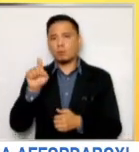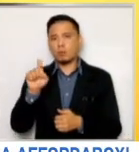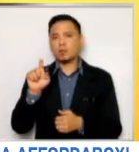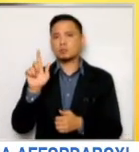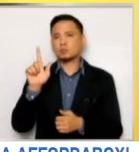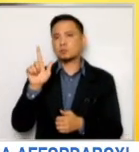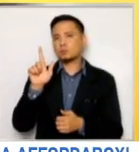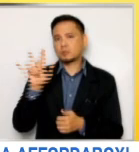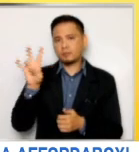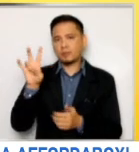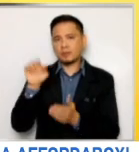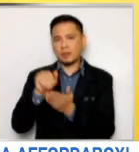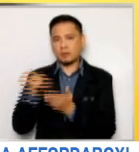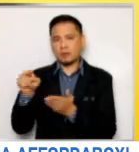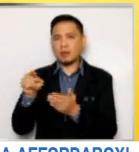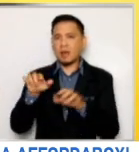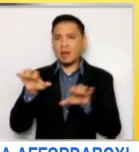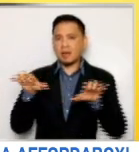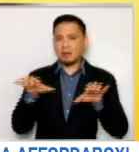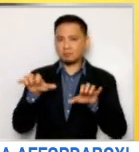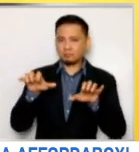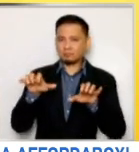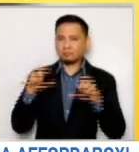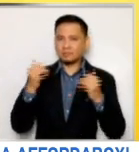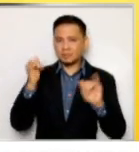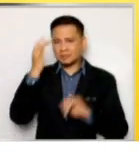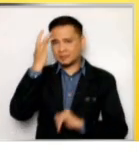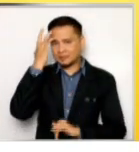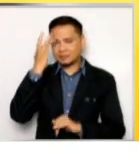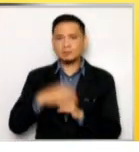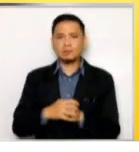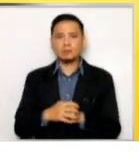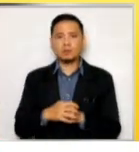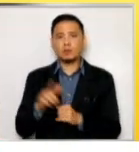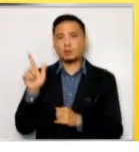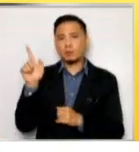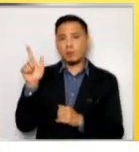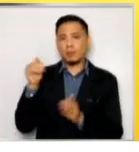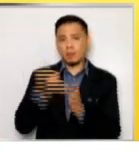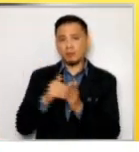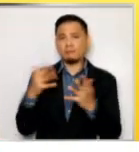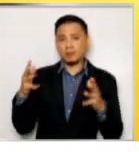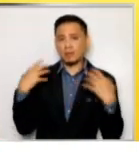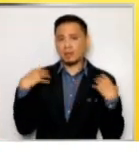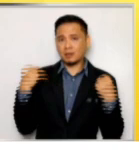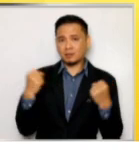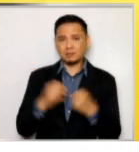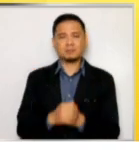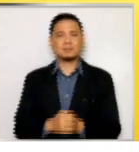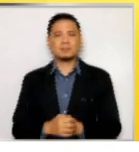bilang ng mga aktibong kaso. Dahil ito sa mahigit 21,000 na gumaling, naitala naman ang